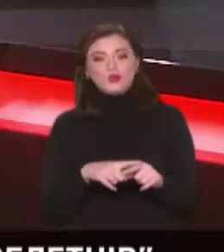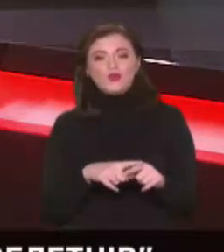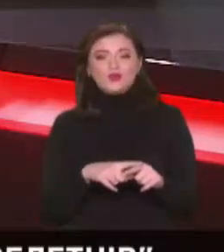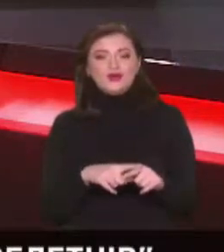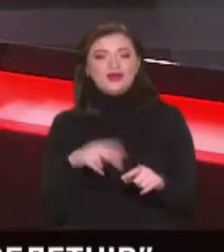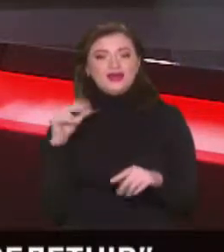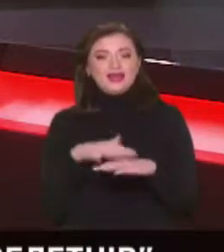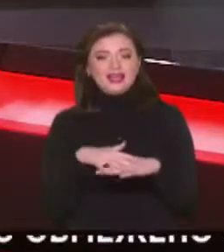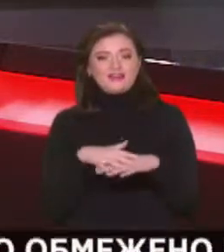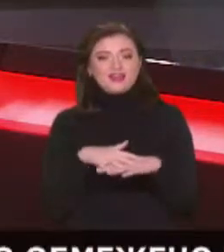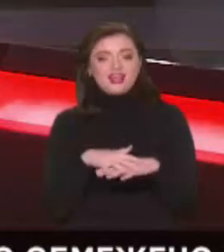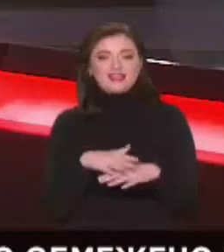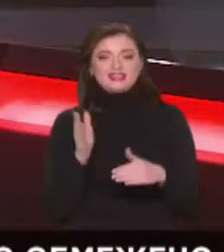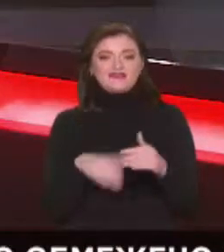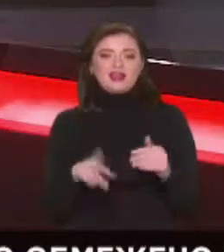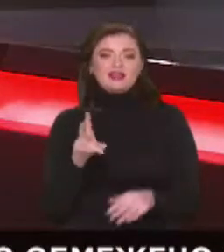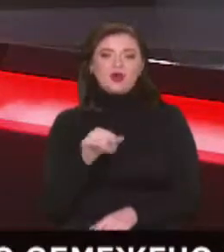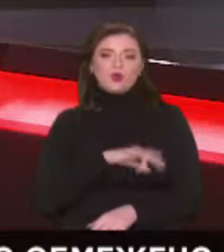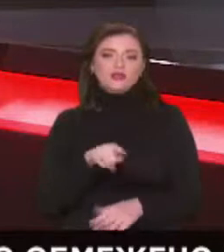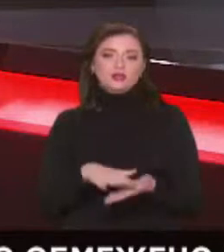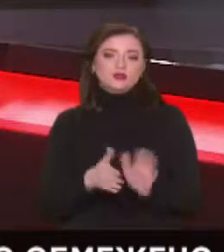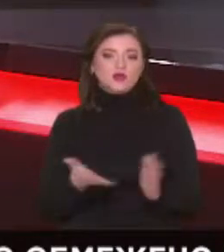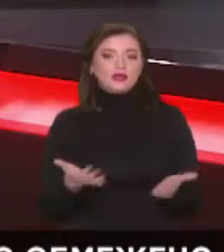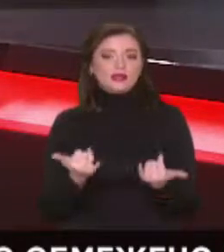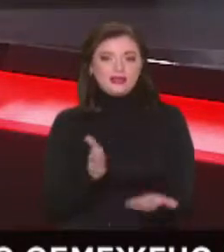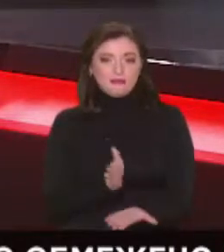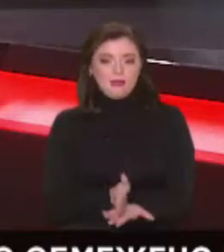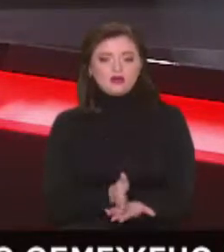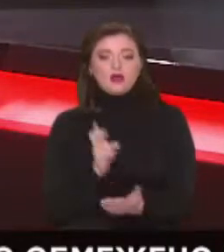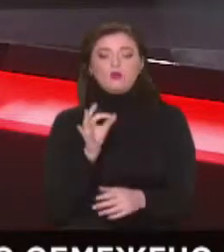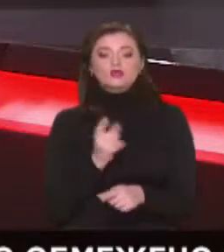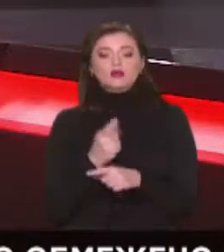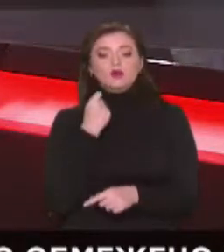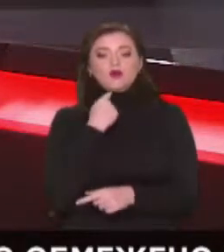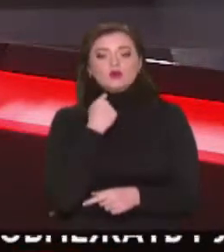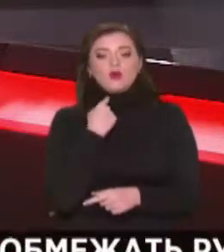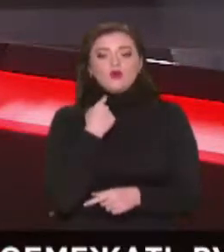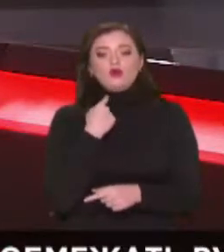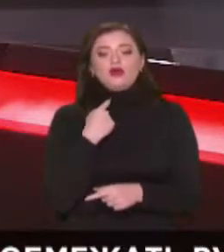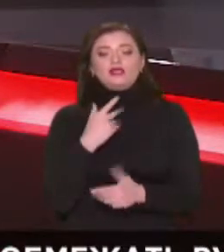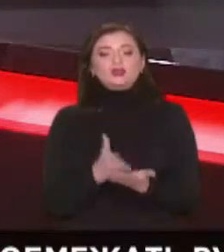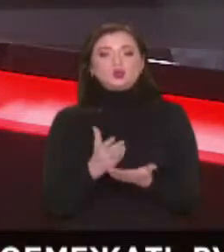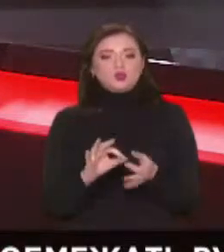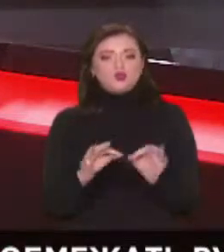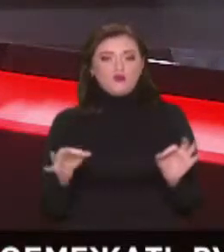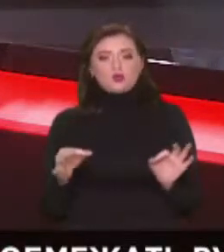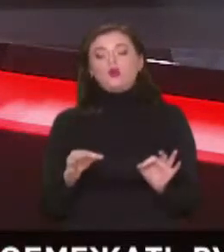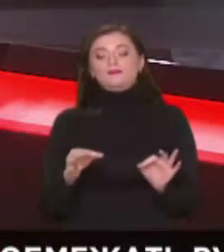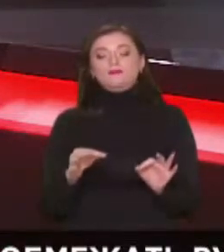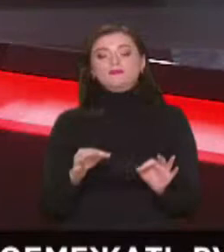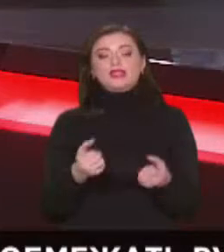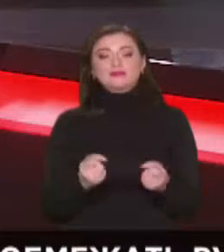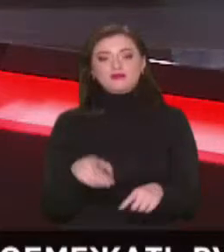рівняння завершилося на користь тієї ситуації, яку нині маємо, бо заборона на алкоголь є. Існуючої формули. Так, але ось, ну, справді,